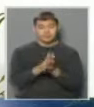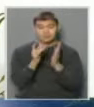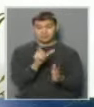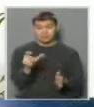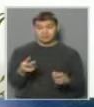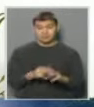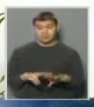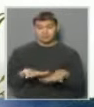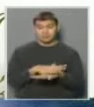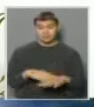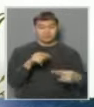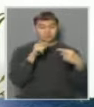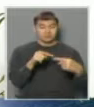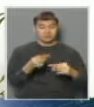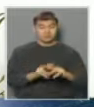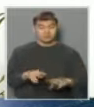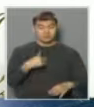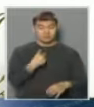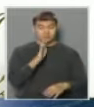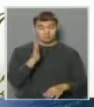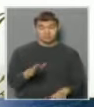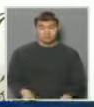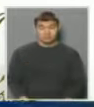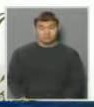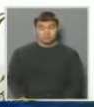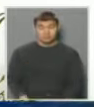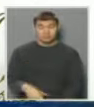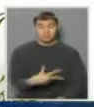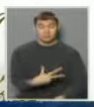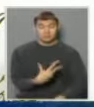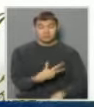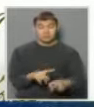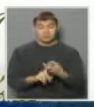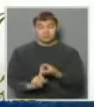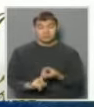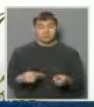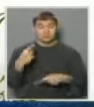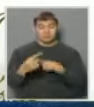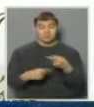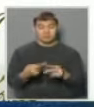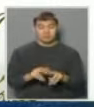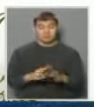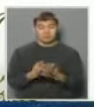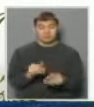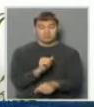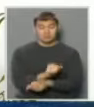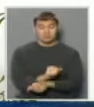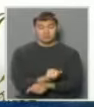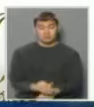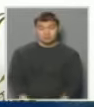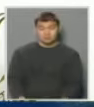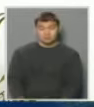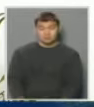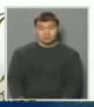адам қарсы иммунитеті болатын болса, бұл вирустың циркуляциясы дейміз, айналымы тоқтатылады,